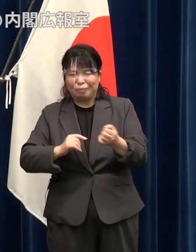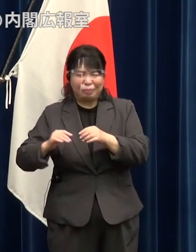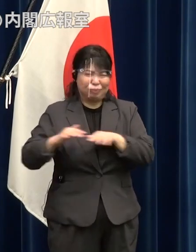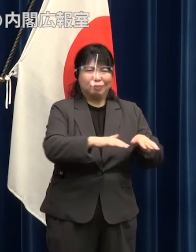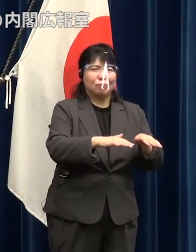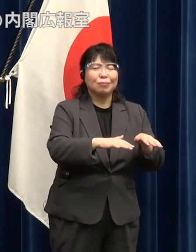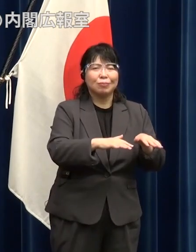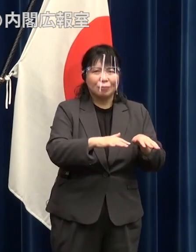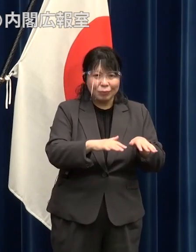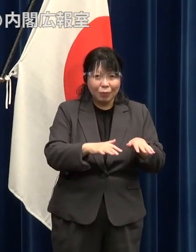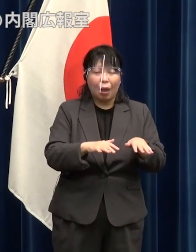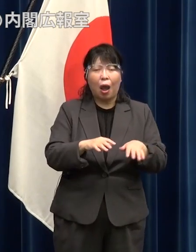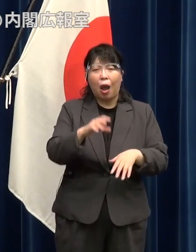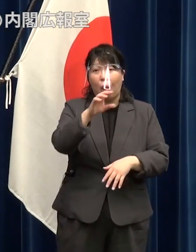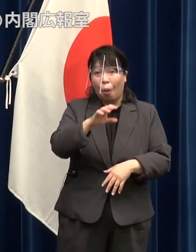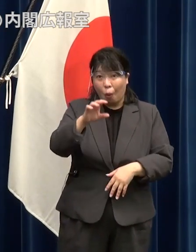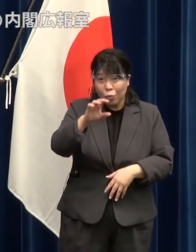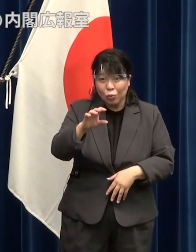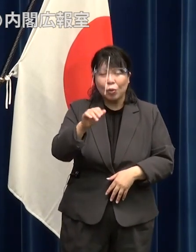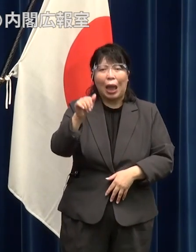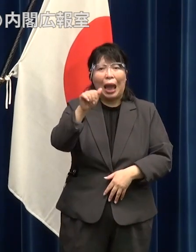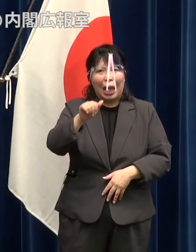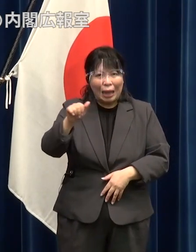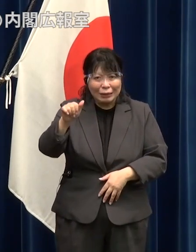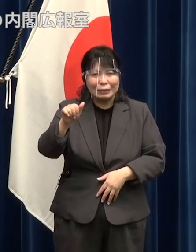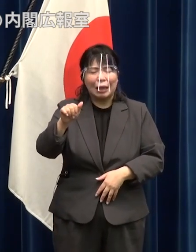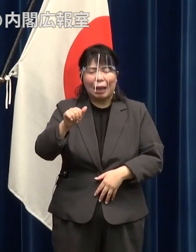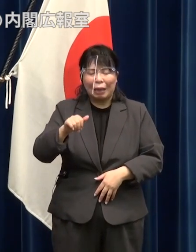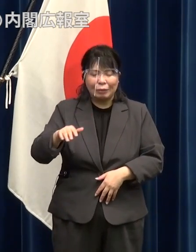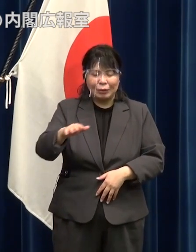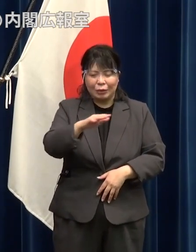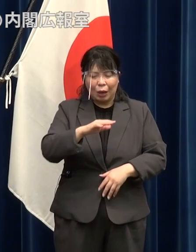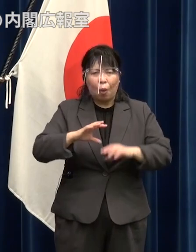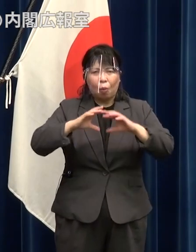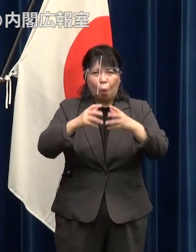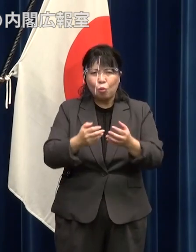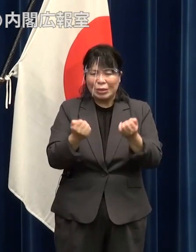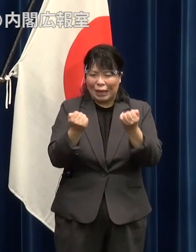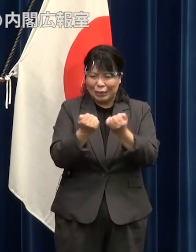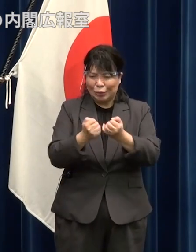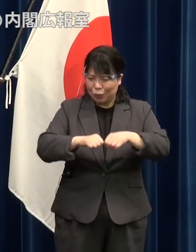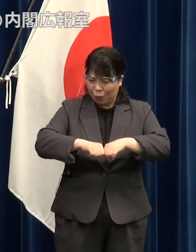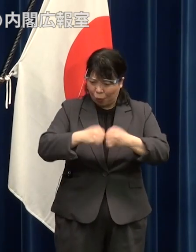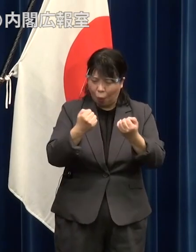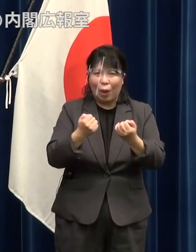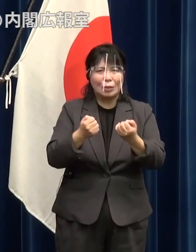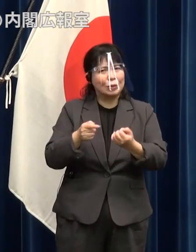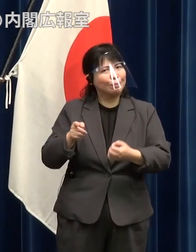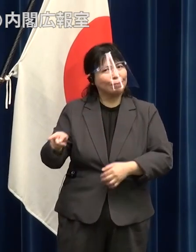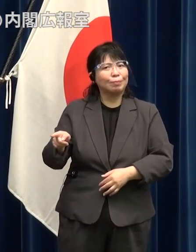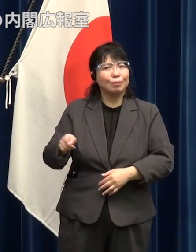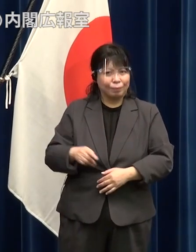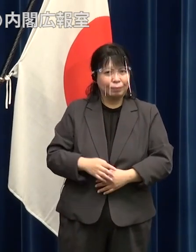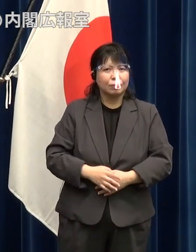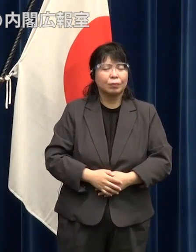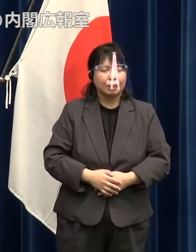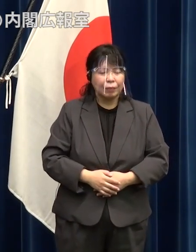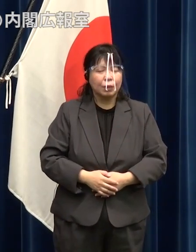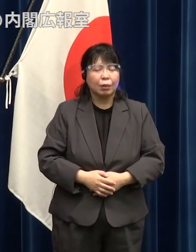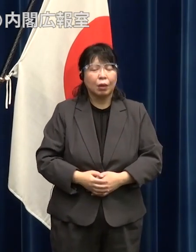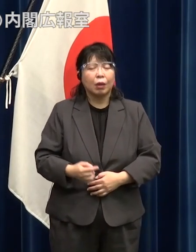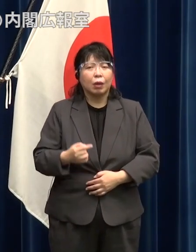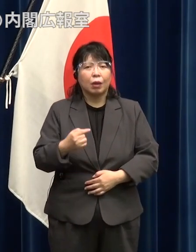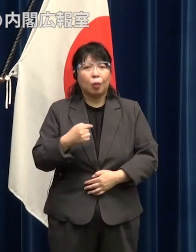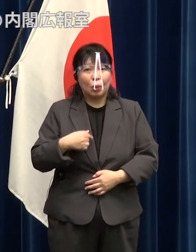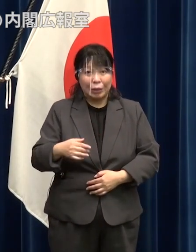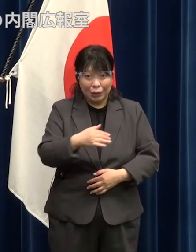州のみならずアジアを含む国際秩序の根幹を揺るがす暴挙です。その中で我が国は